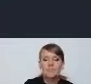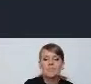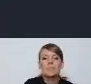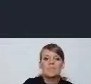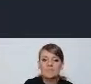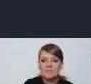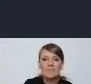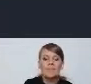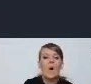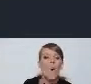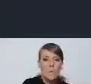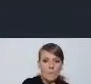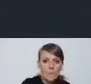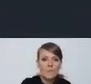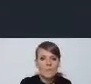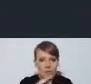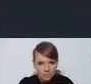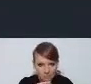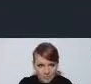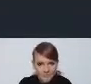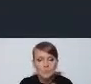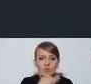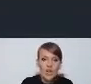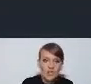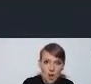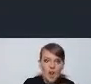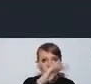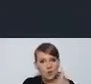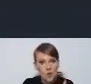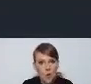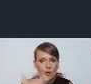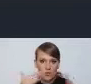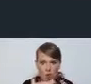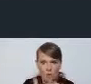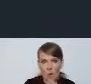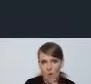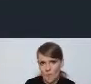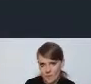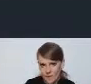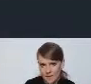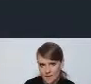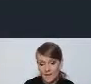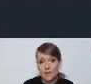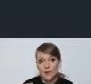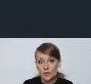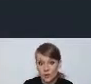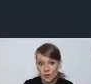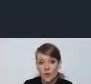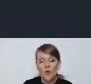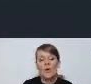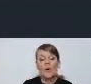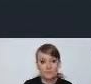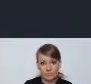oświatowe. A więc tak naprawdę przedszkola, szkoły, dom opieki. To jest kolejna dziedzina, gdzie pojawia się